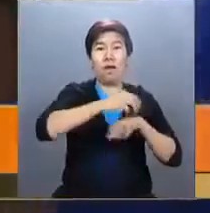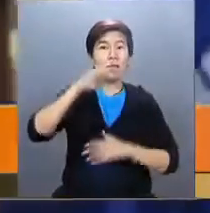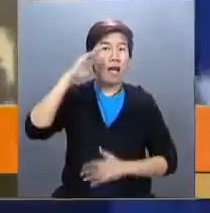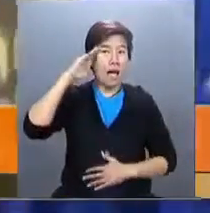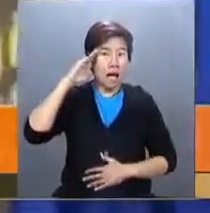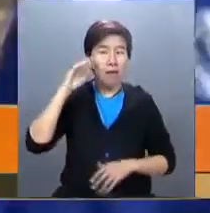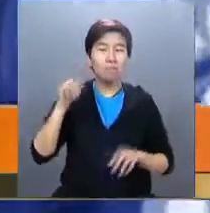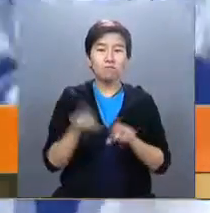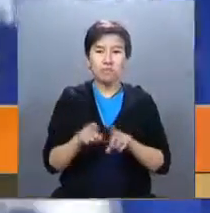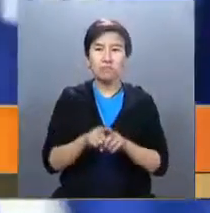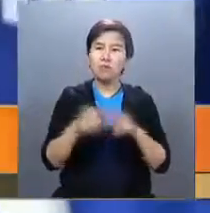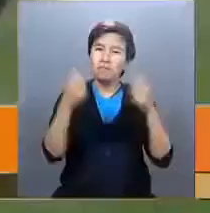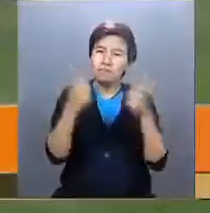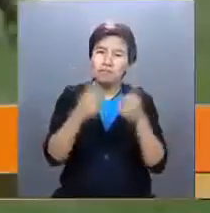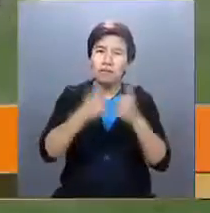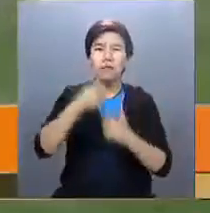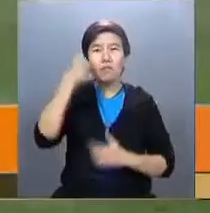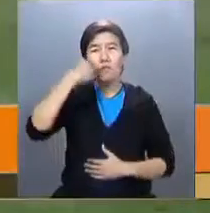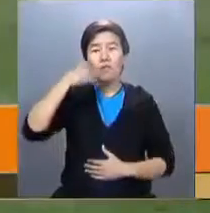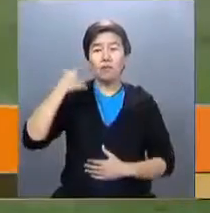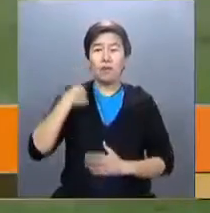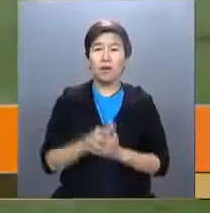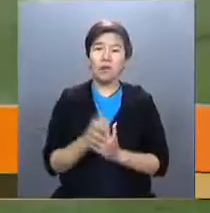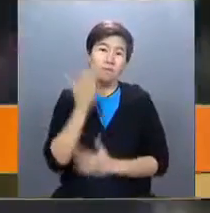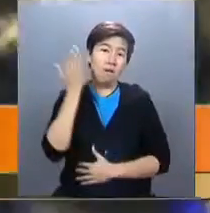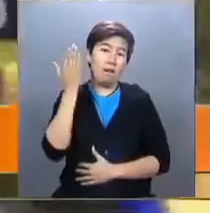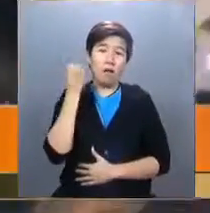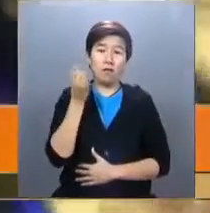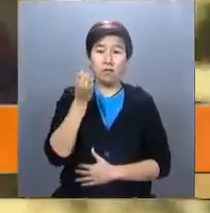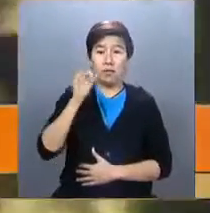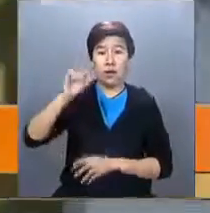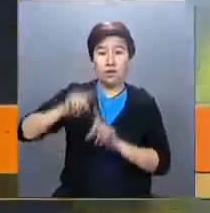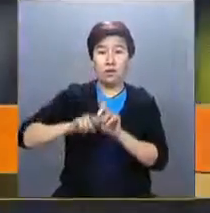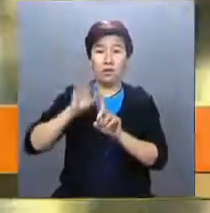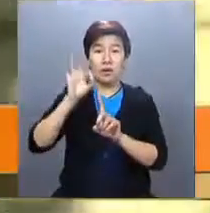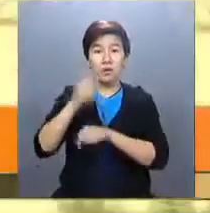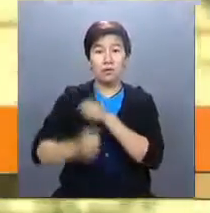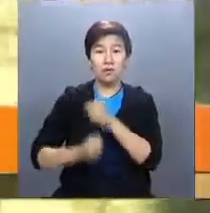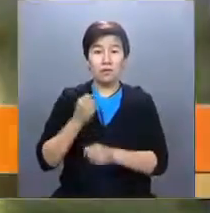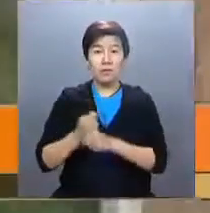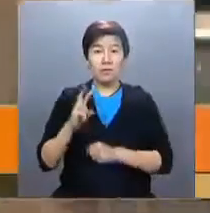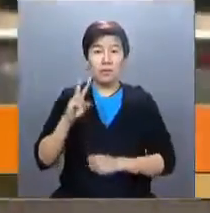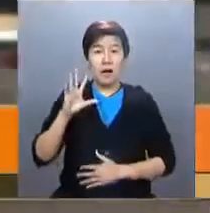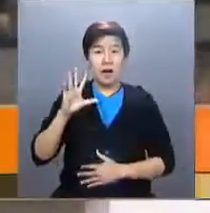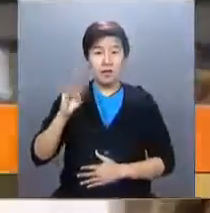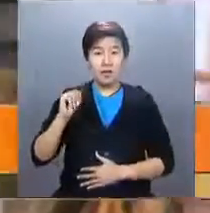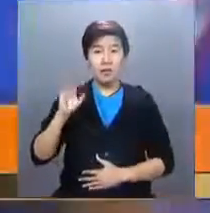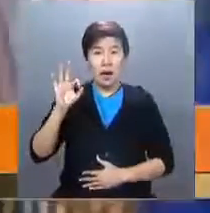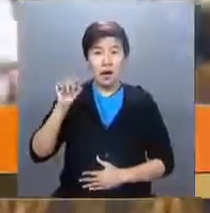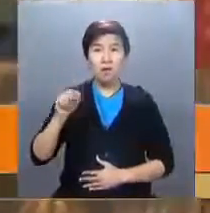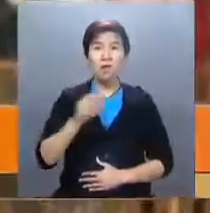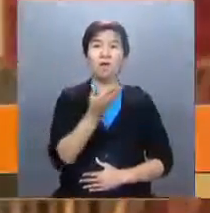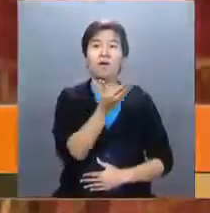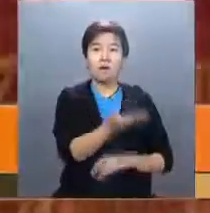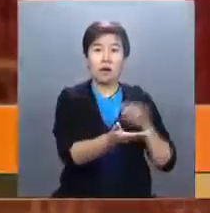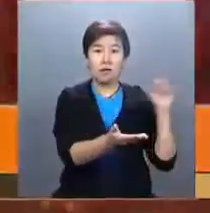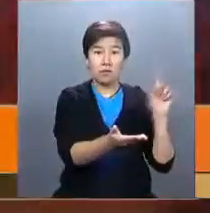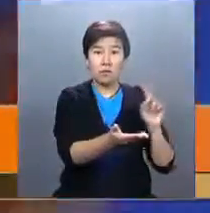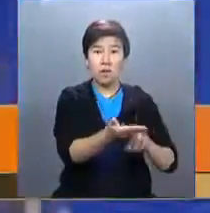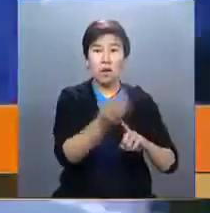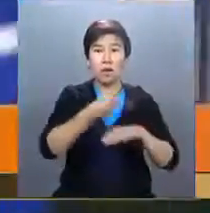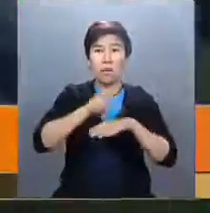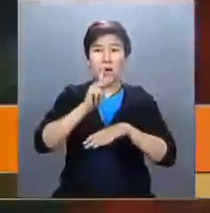คึกคักมากขึ้นหลังเหตุการณ์19กันยายน2549และพลเอกสนธิมีสถานะเป็นประธานคม